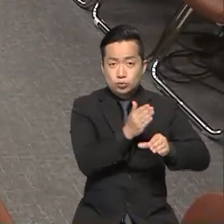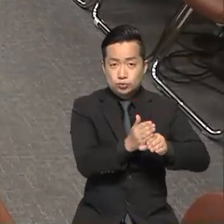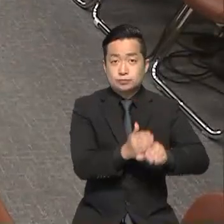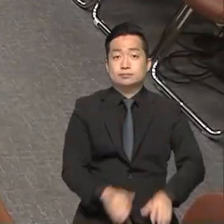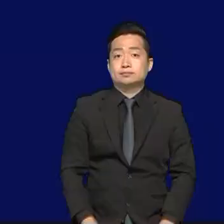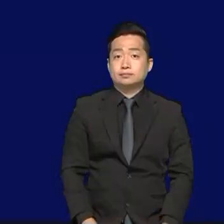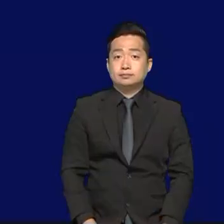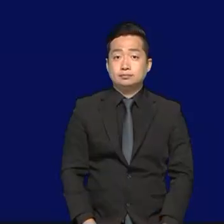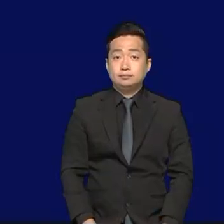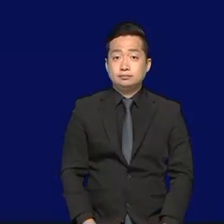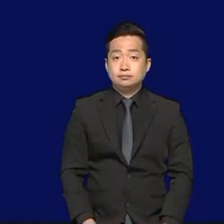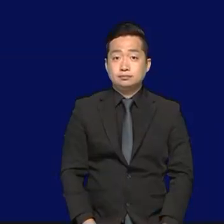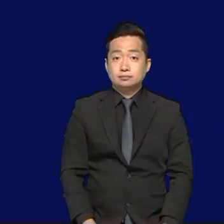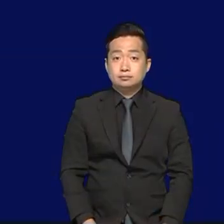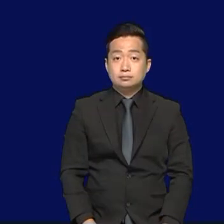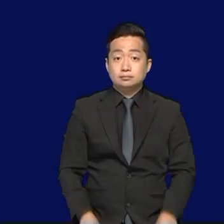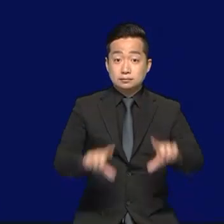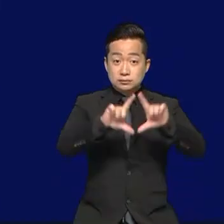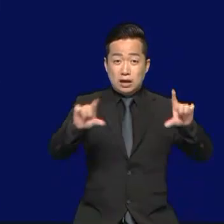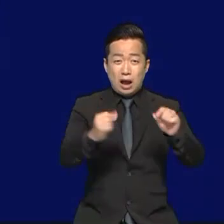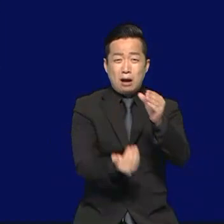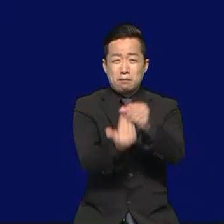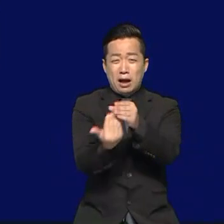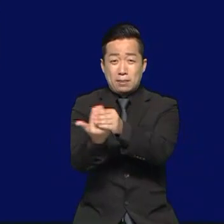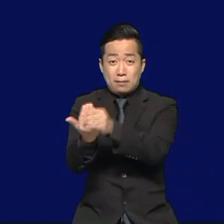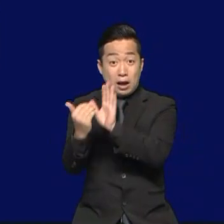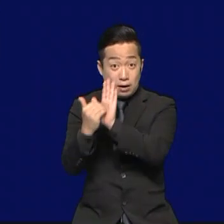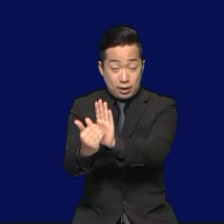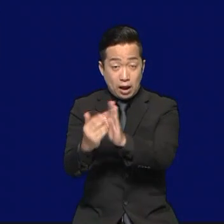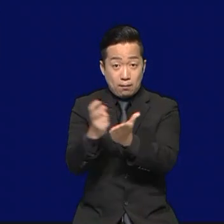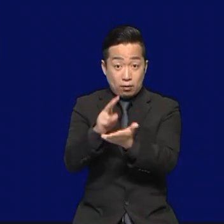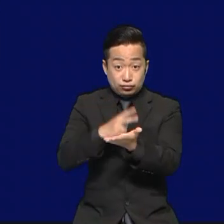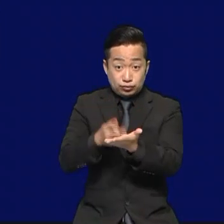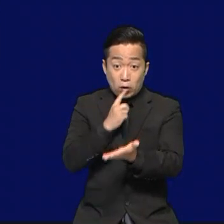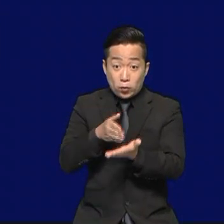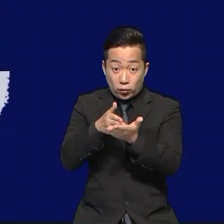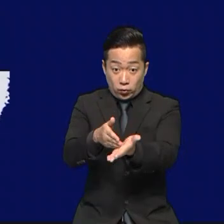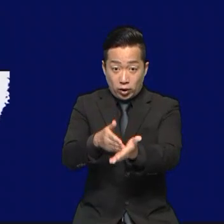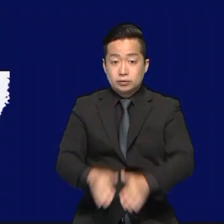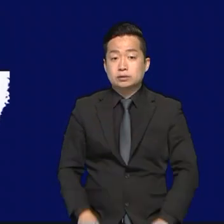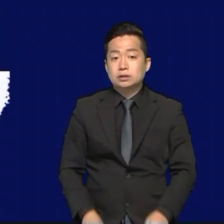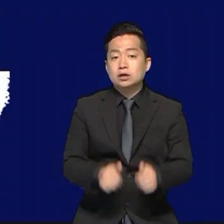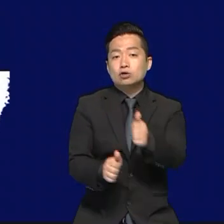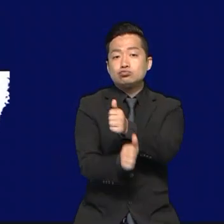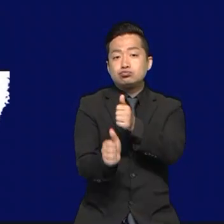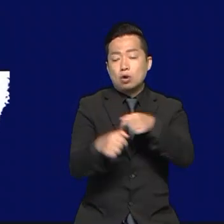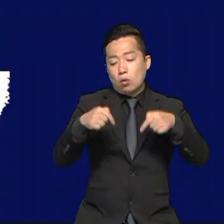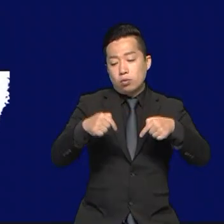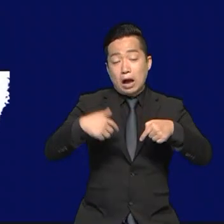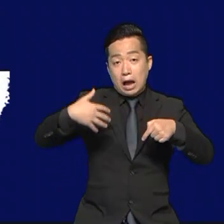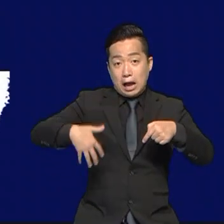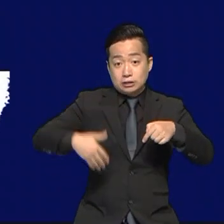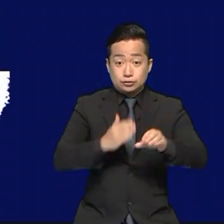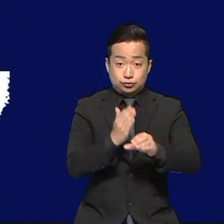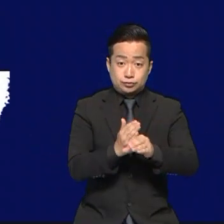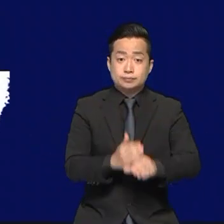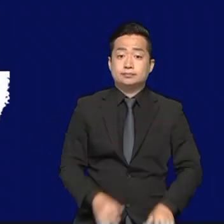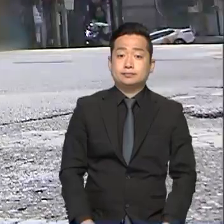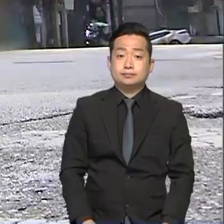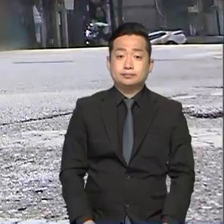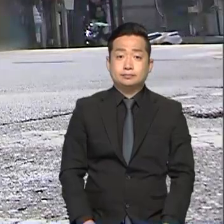지지부진합니다. 현수막 난립을 막기 위해 발의된 법 개정안들은 해당 상임위에서 논의 단계도 거치지